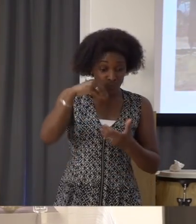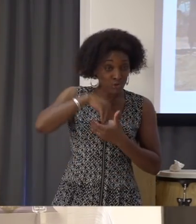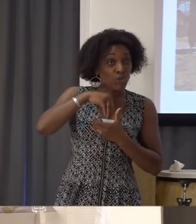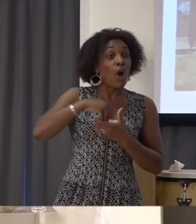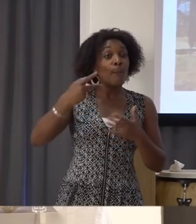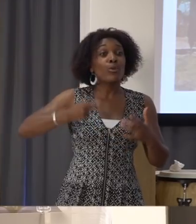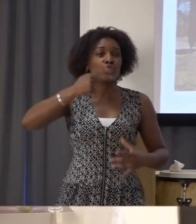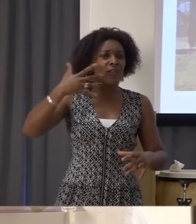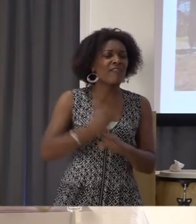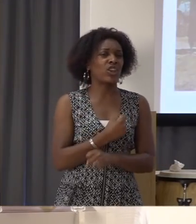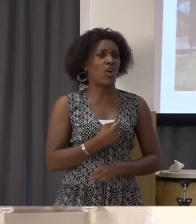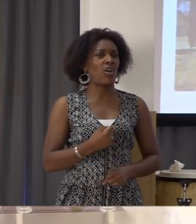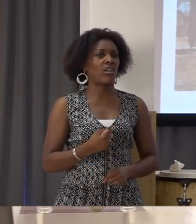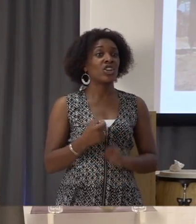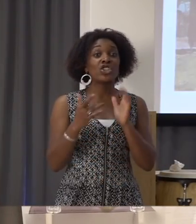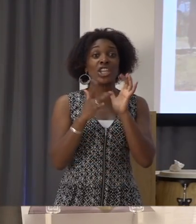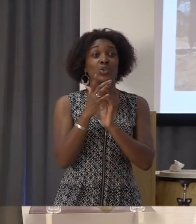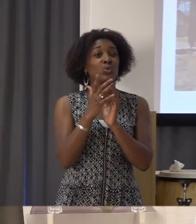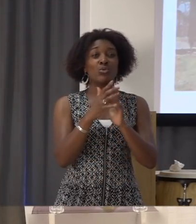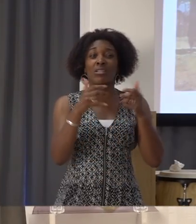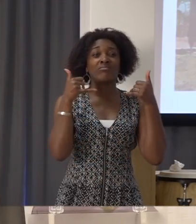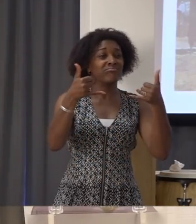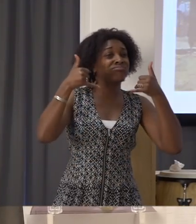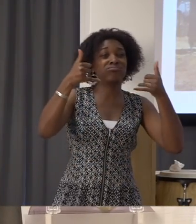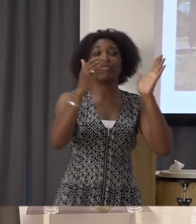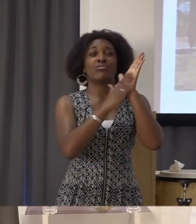un champion en nous.